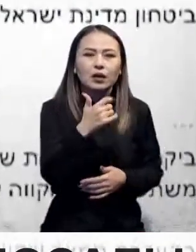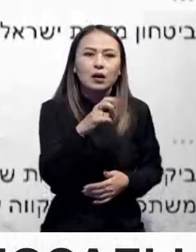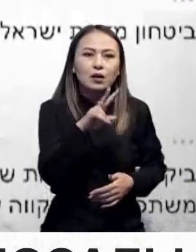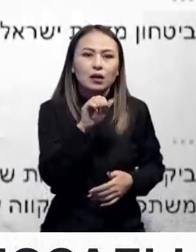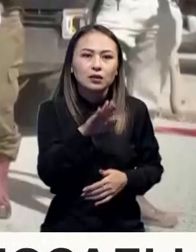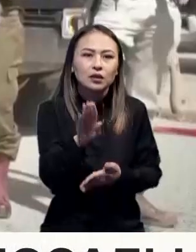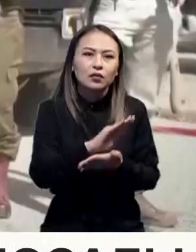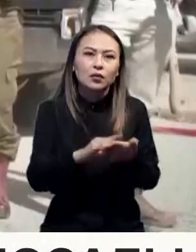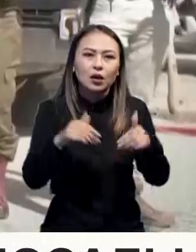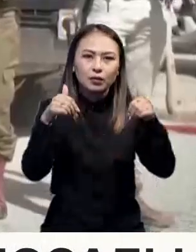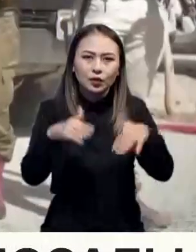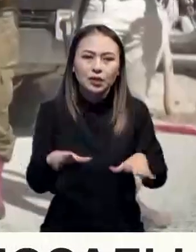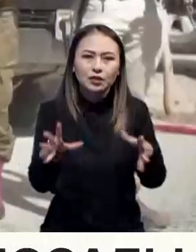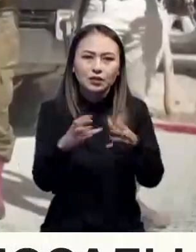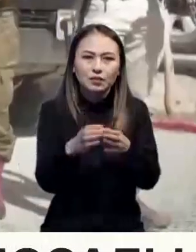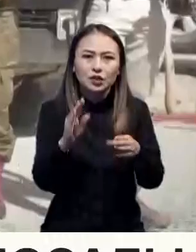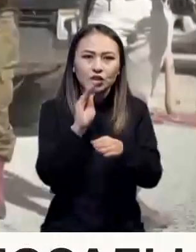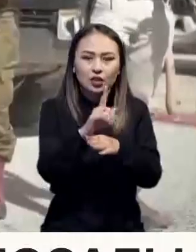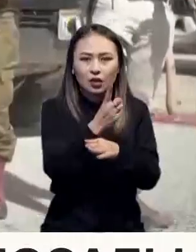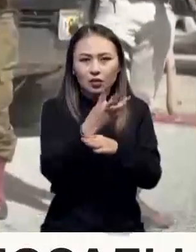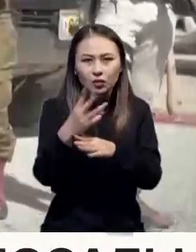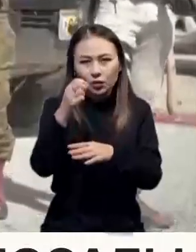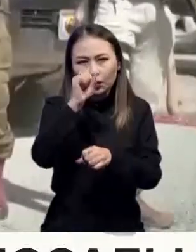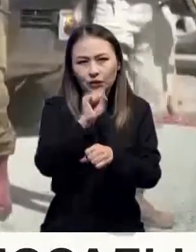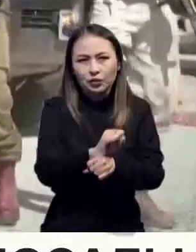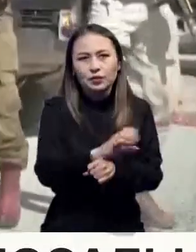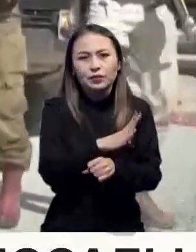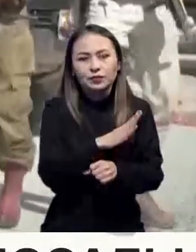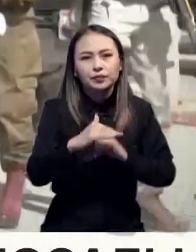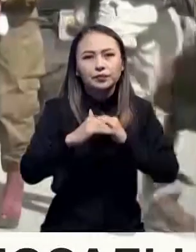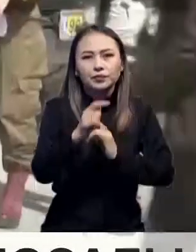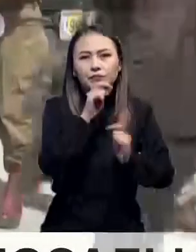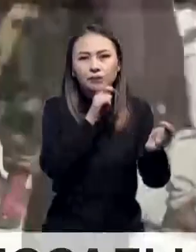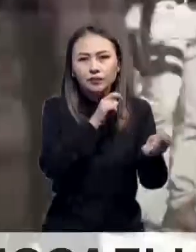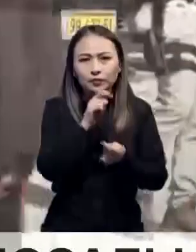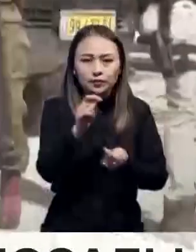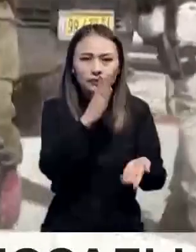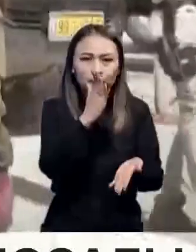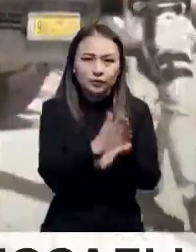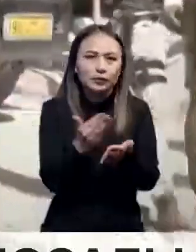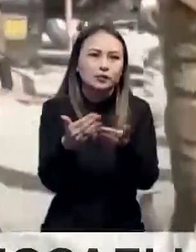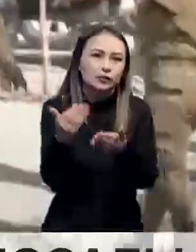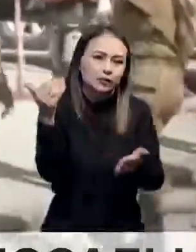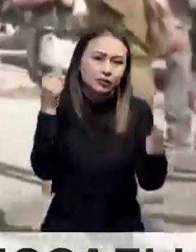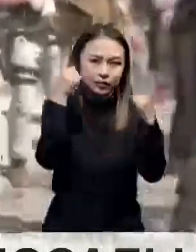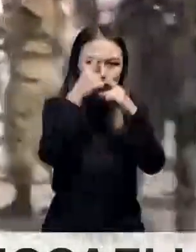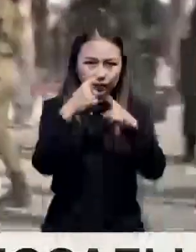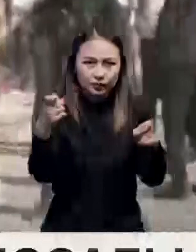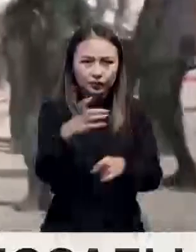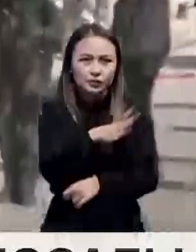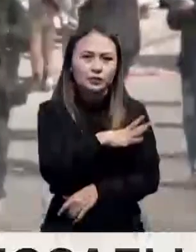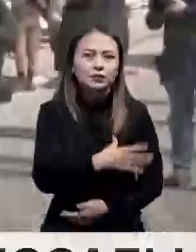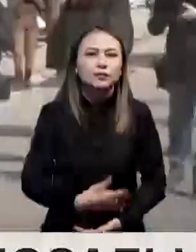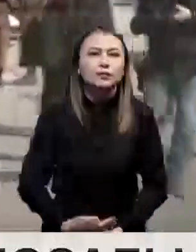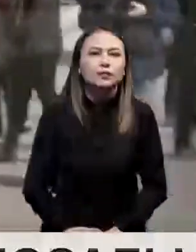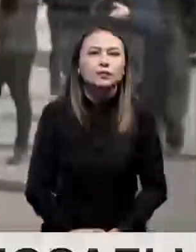Йоав Галланд реформаны қабылдау процесін бірнеше айға тоқтатуға шақырды. Елдің қауіпсіздігіне қатер төніп тұр деп алдын ала